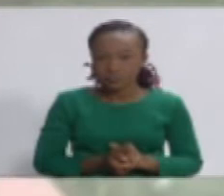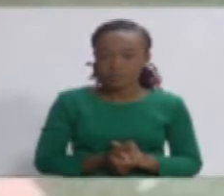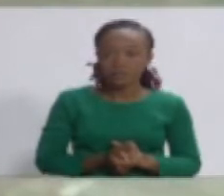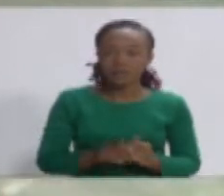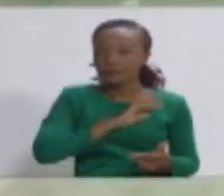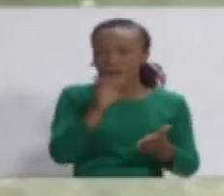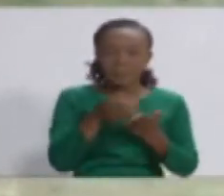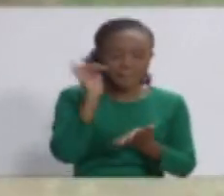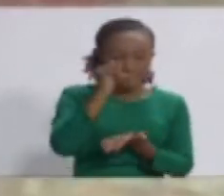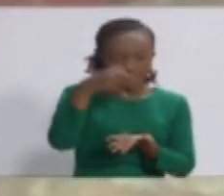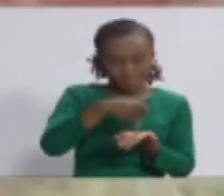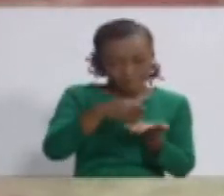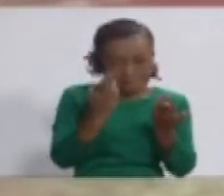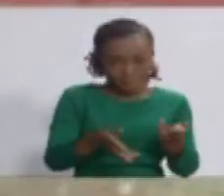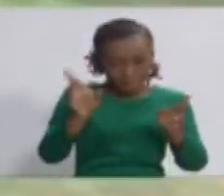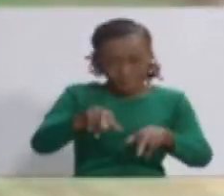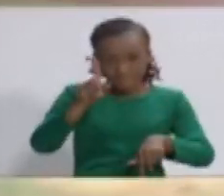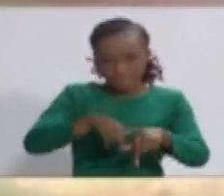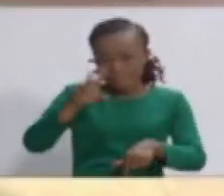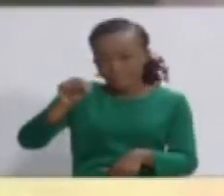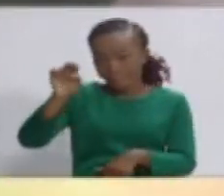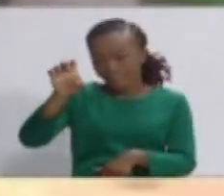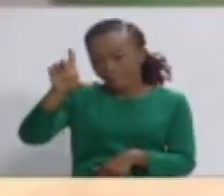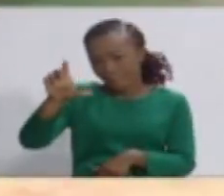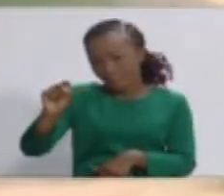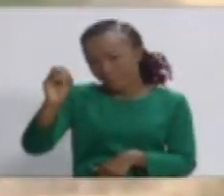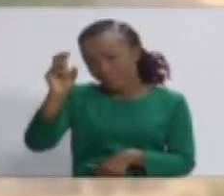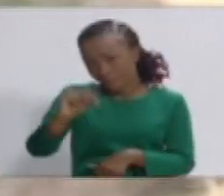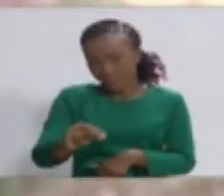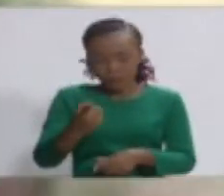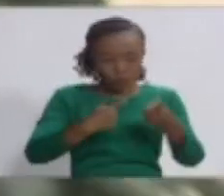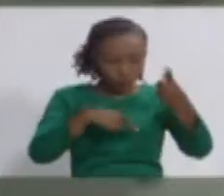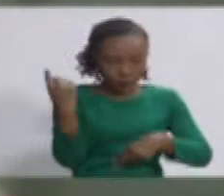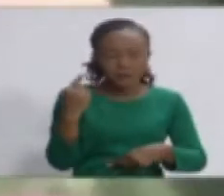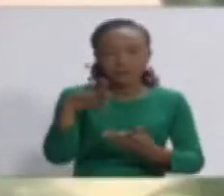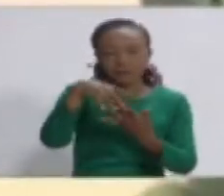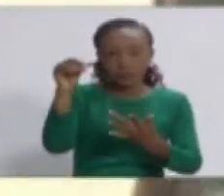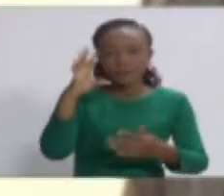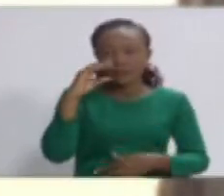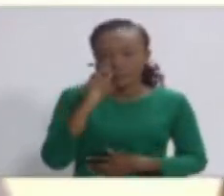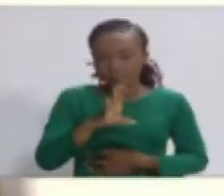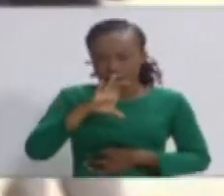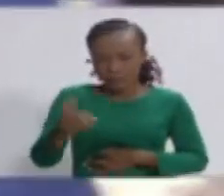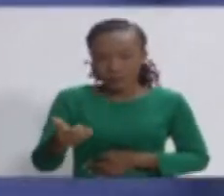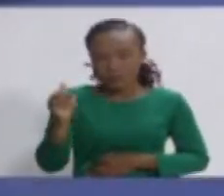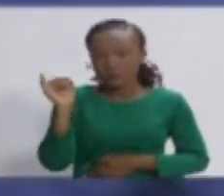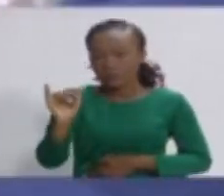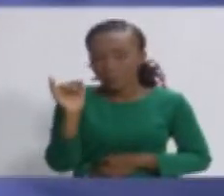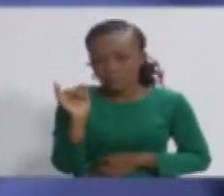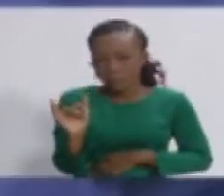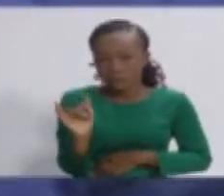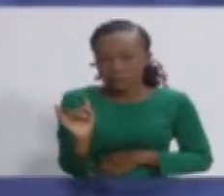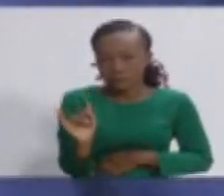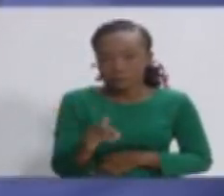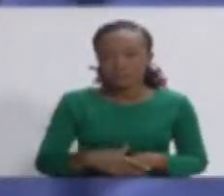Hayo yote ya kisheheni, wakili Nelson Mutai aliibuka mshindi na kuchaguliwa kama spika wa bunge la kaunti hiyo. Abdiaziz